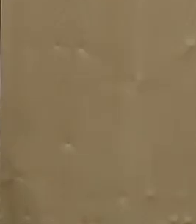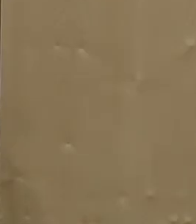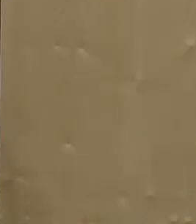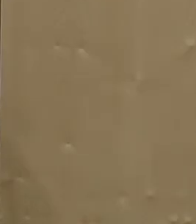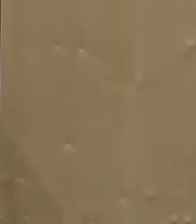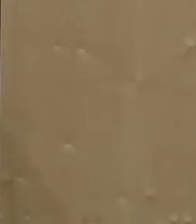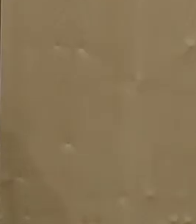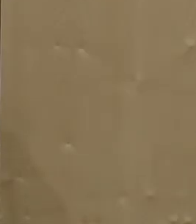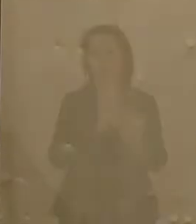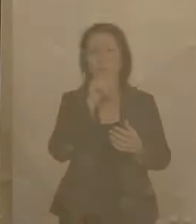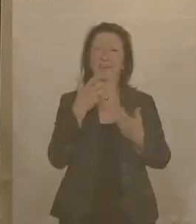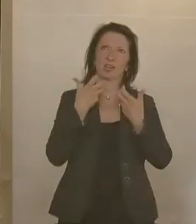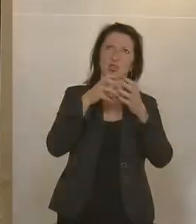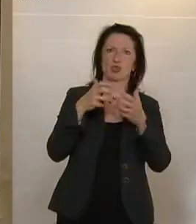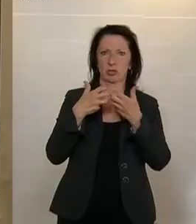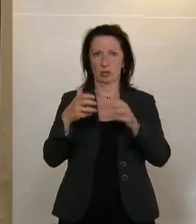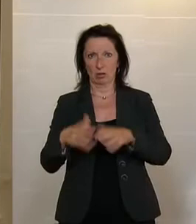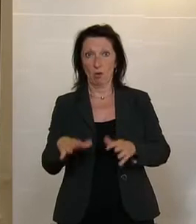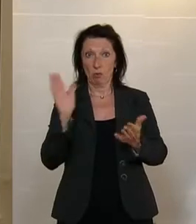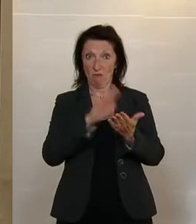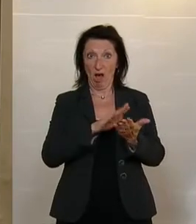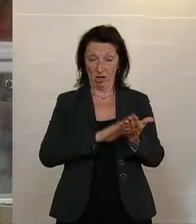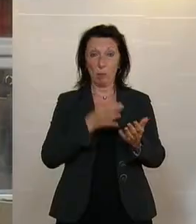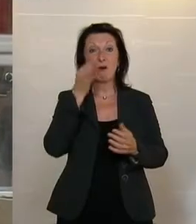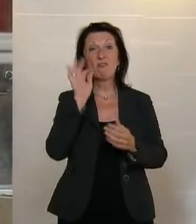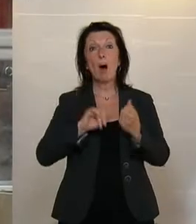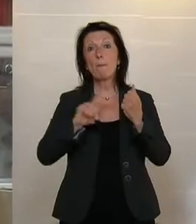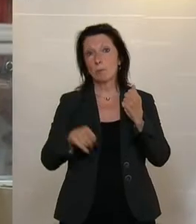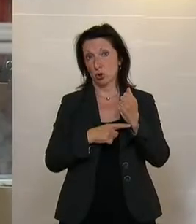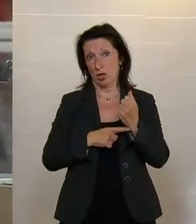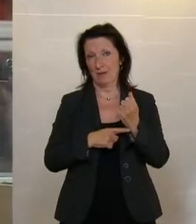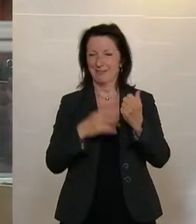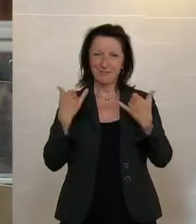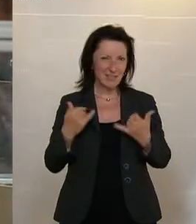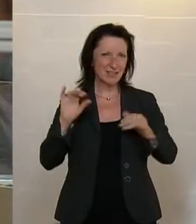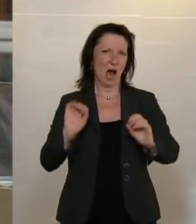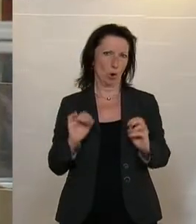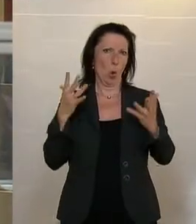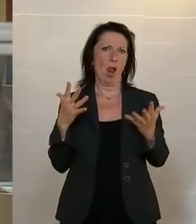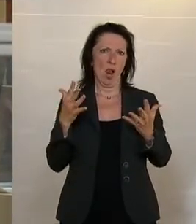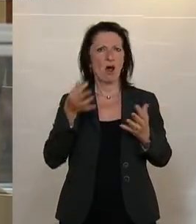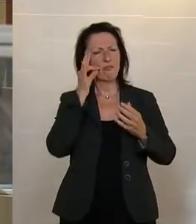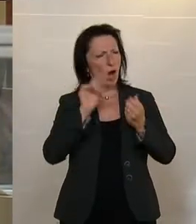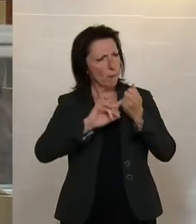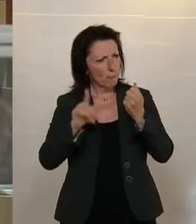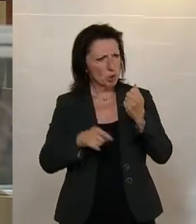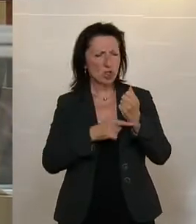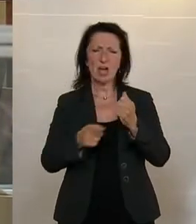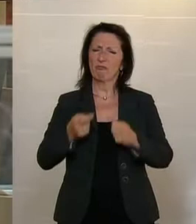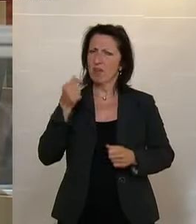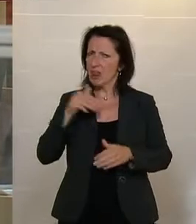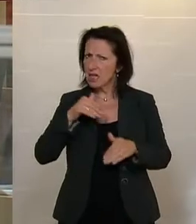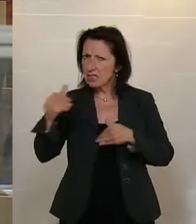de facto ist es, dass das Frauenbudget, das aktuelle Frauenbudget, so wie es vom